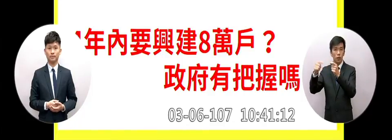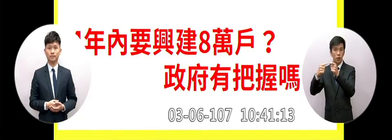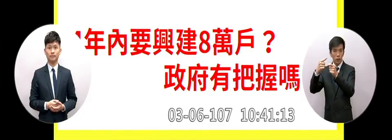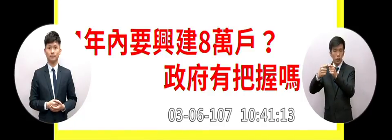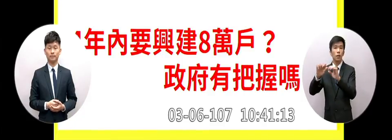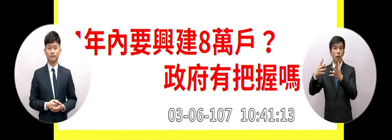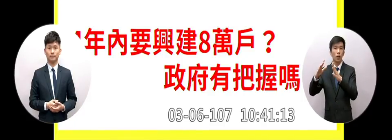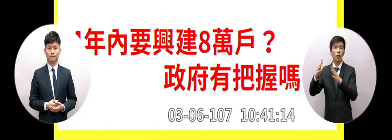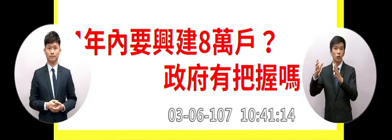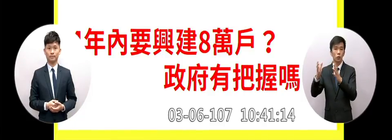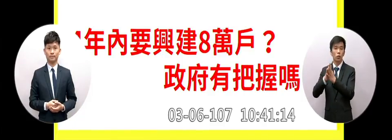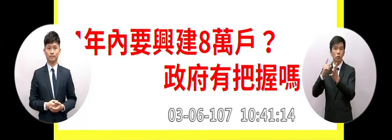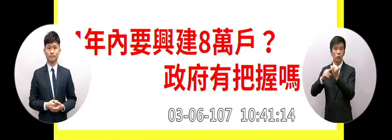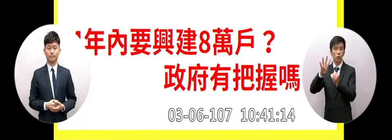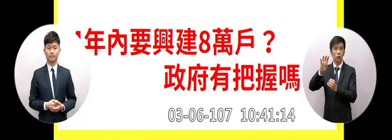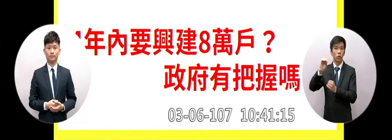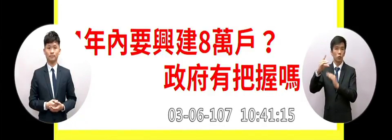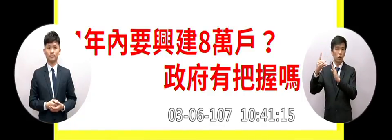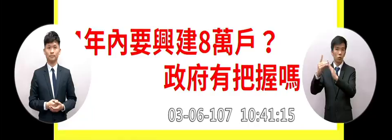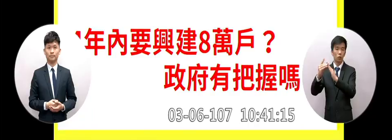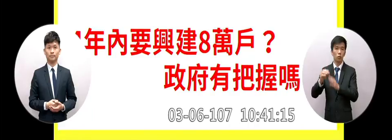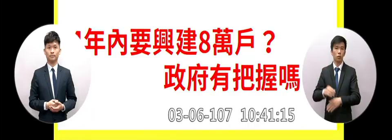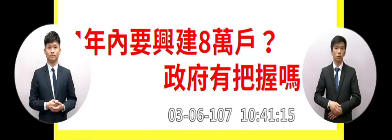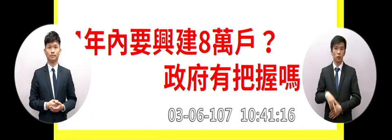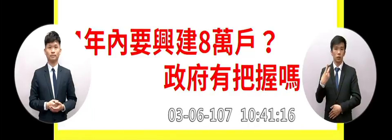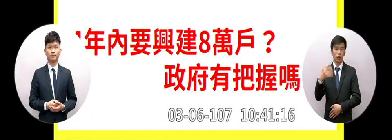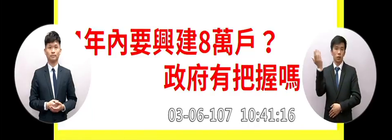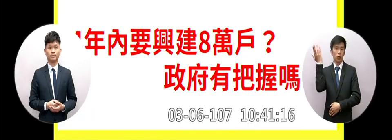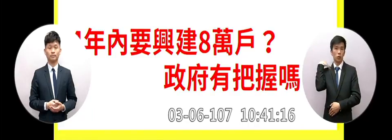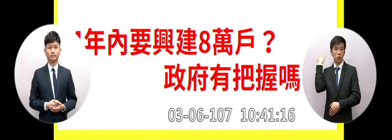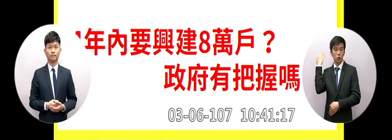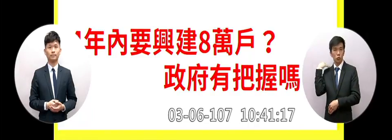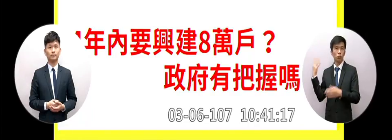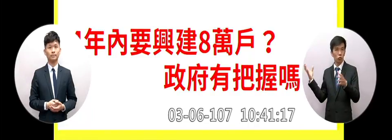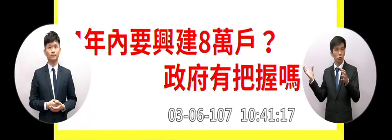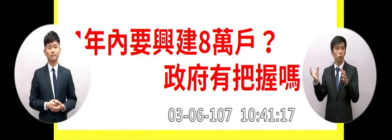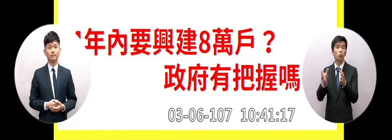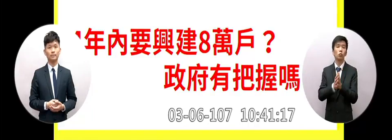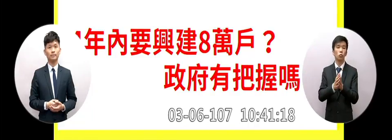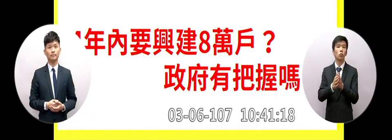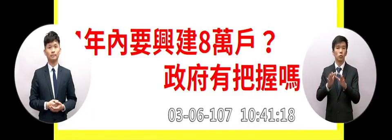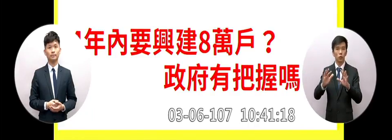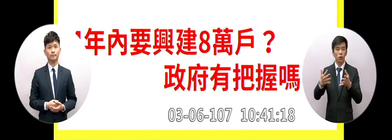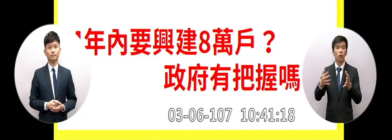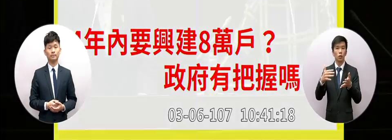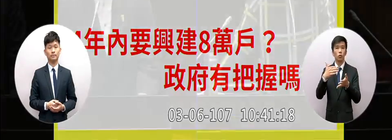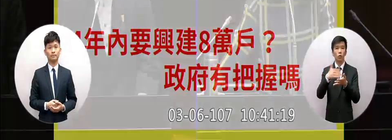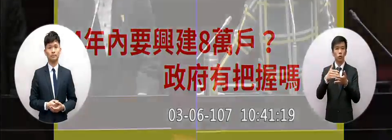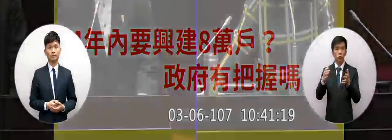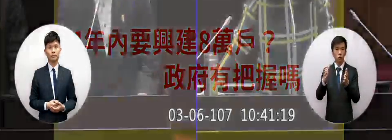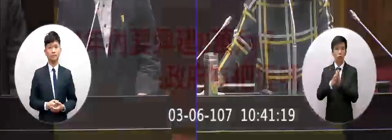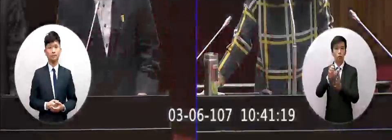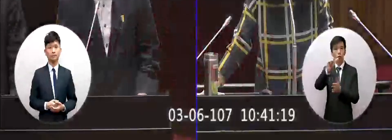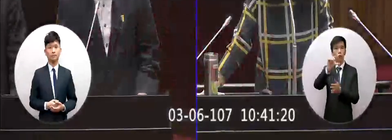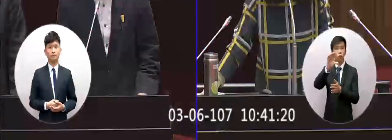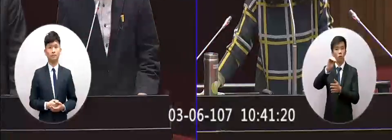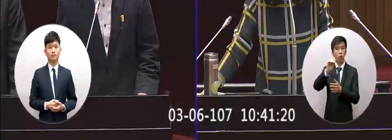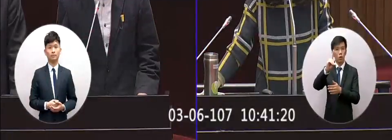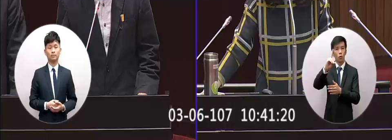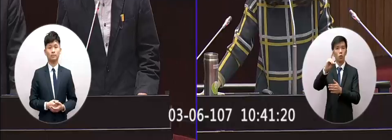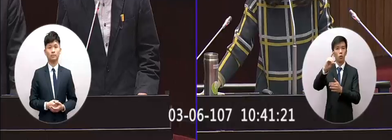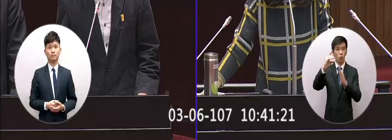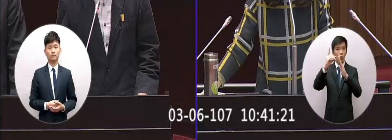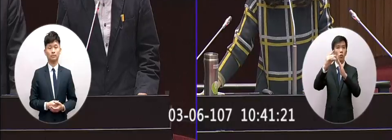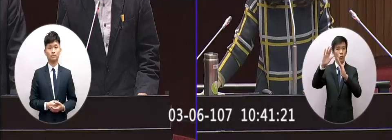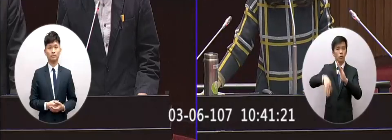加上之前哦前朝的一个部分的话，加一加大概是49,000户啊，就不到50,000户的这样的一个进度了哦。